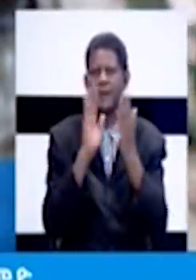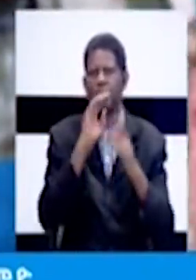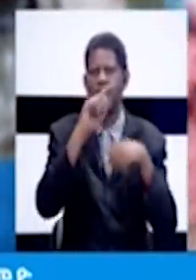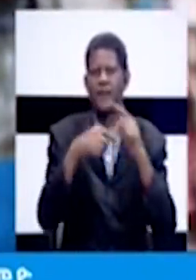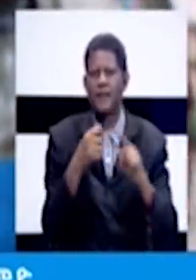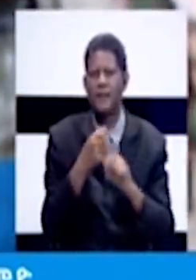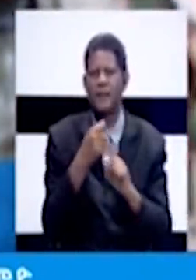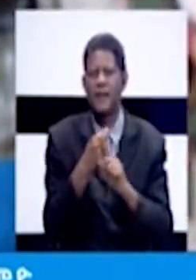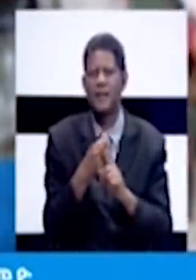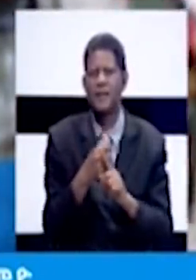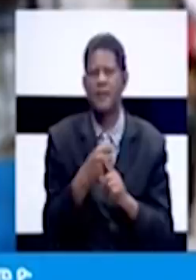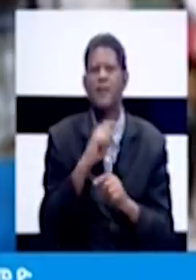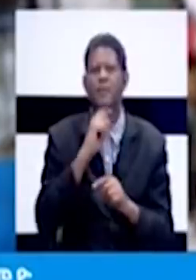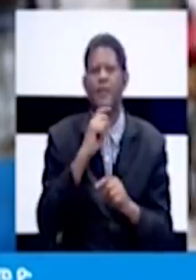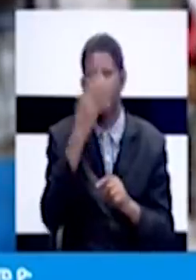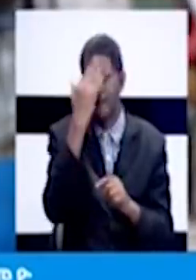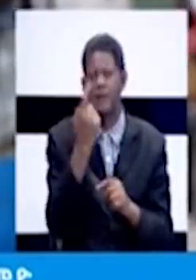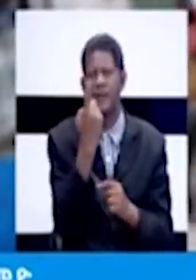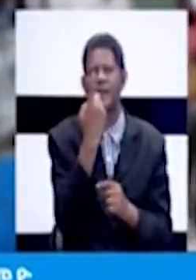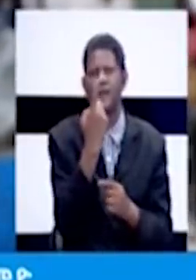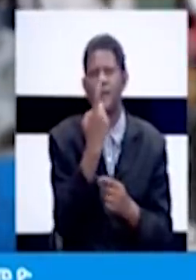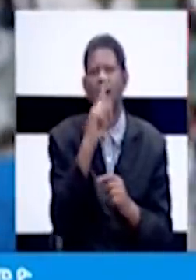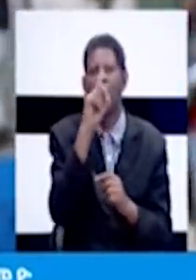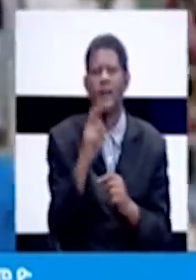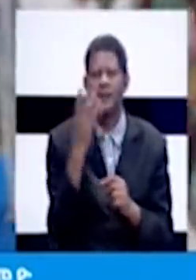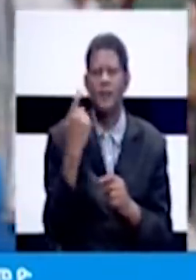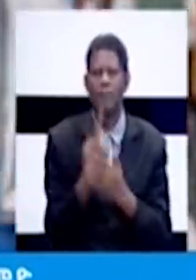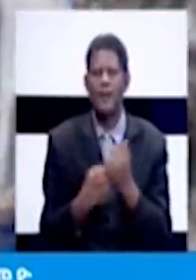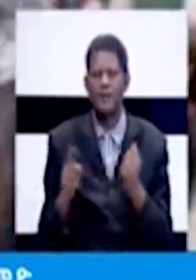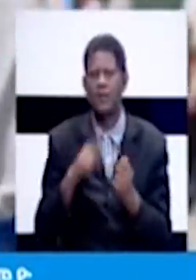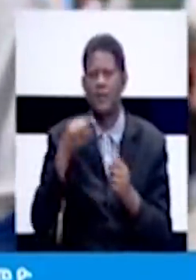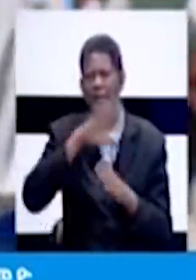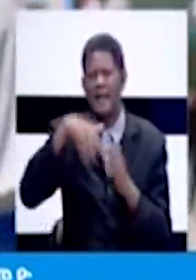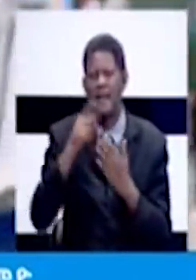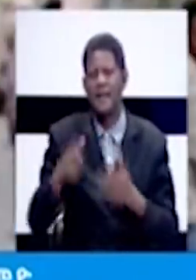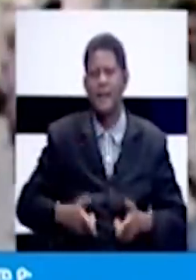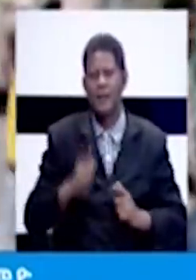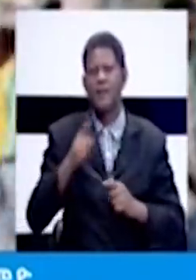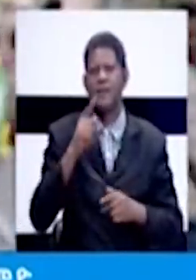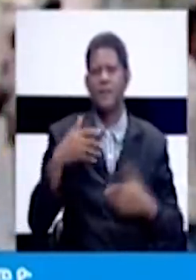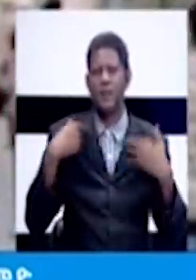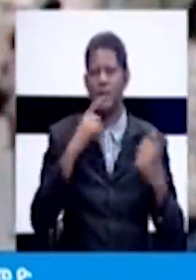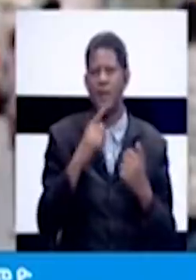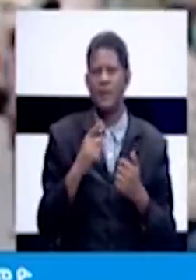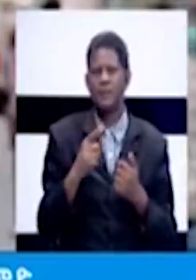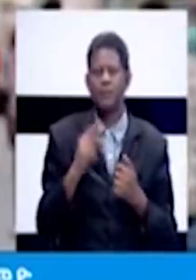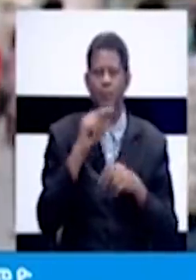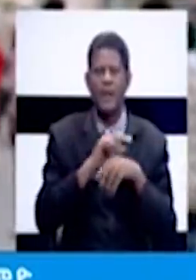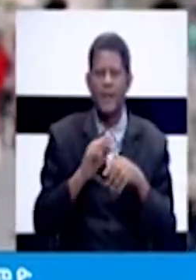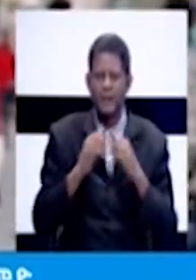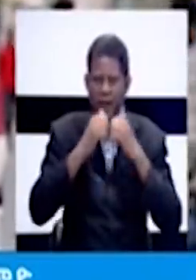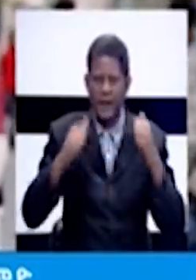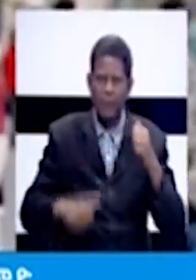گتن برات لمتاي زي وهاني لي طرح نغرو لق بيني كي خنص تقال انا وارز من سيدلو مالتيو بهر فليخه متقع سلل خنا كم